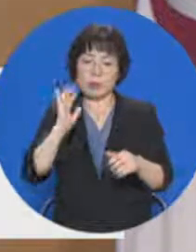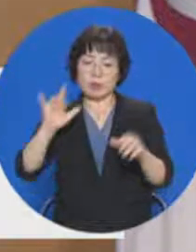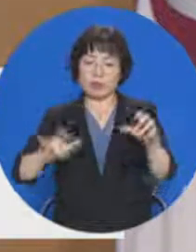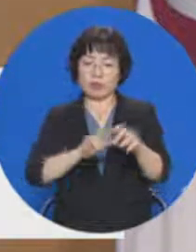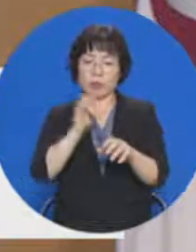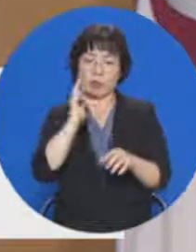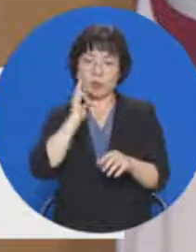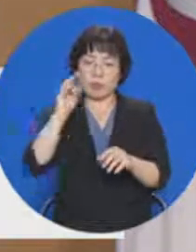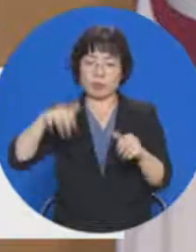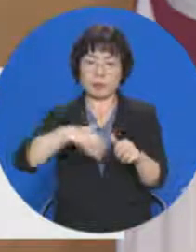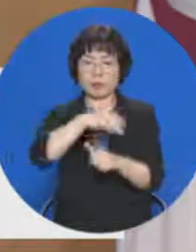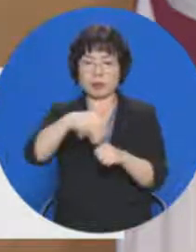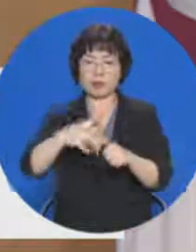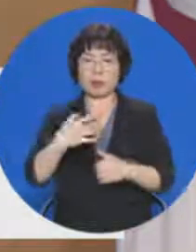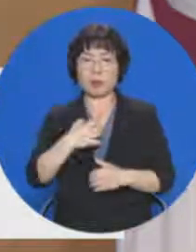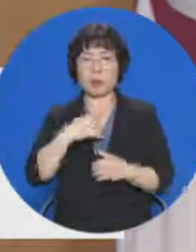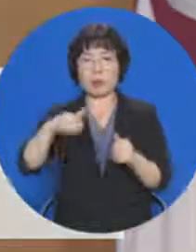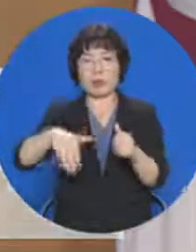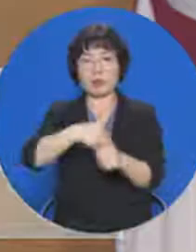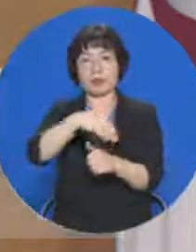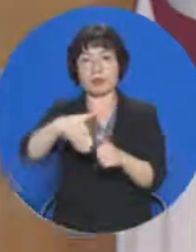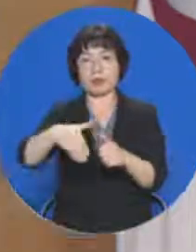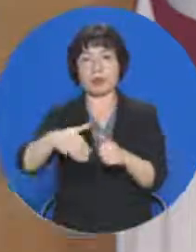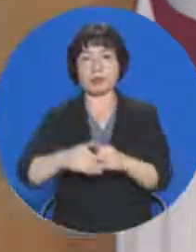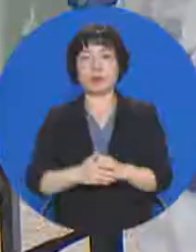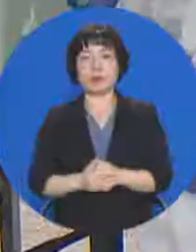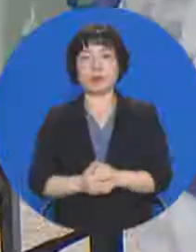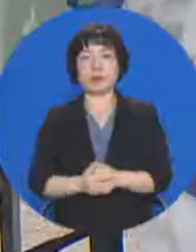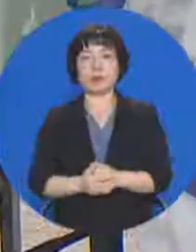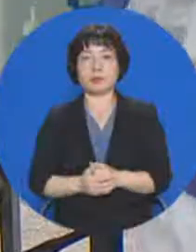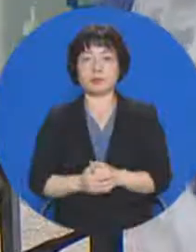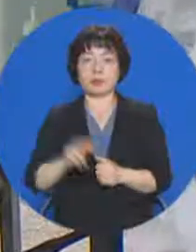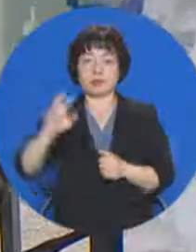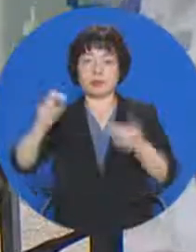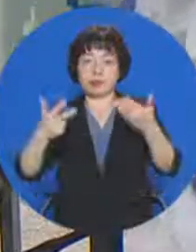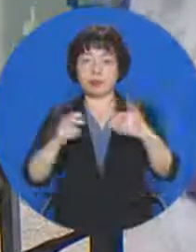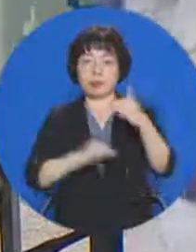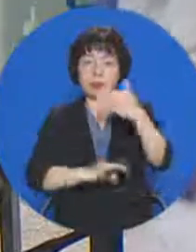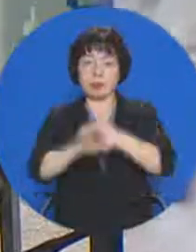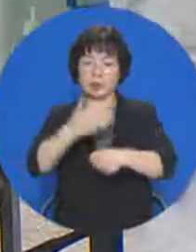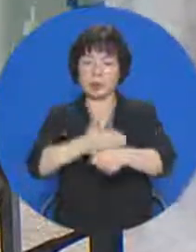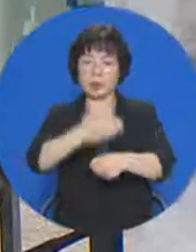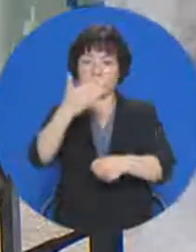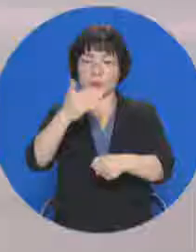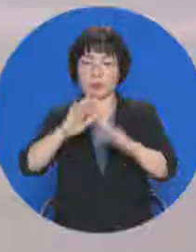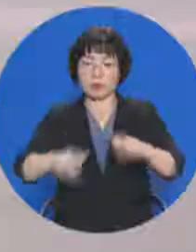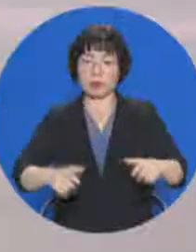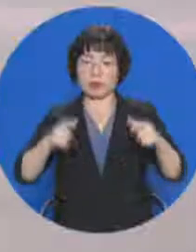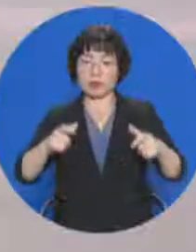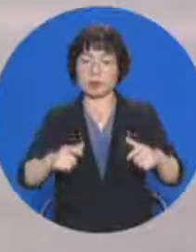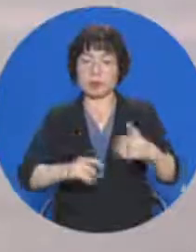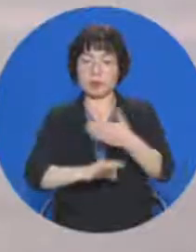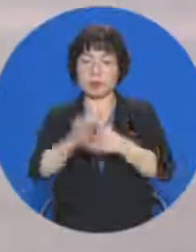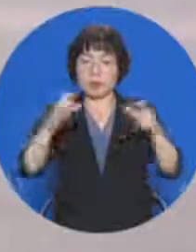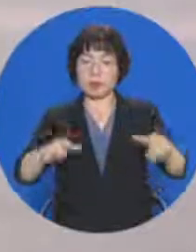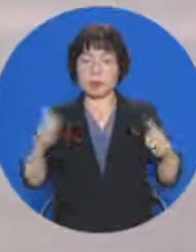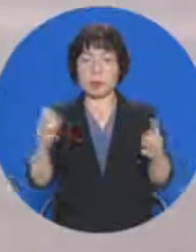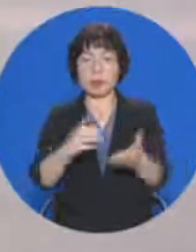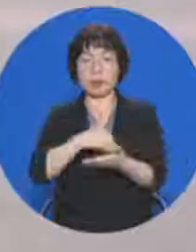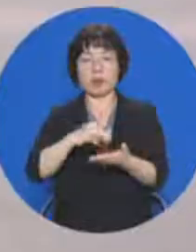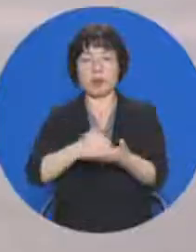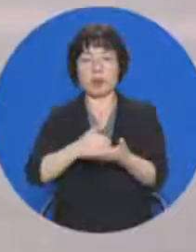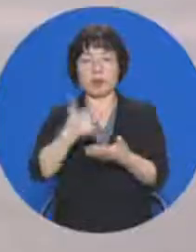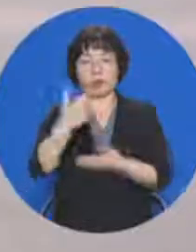팬데믹에 버금가는 상황이라고 할 수 있습니다. 27일 오전 9시 기준 전남 동부권에는